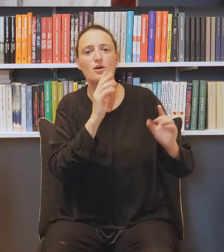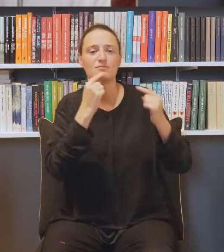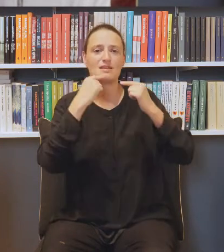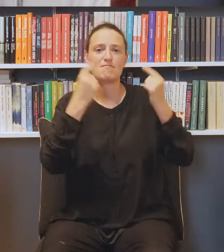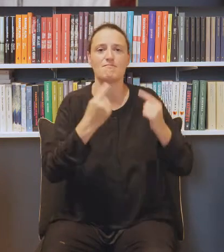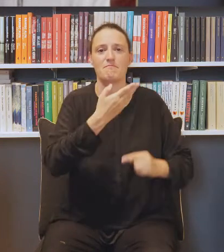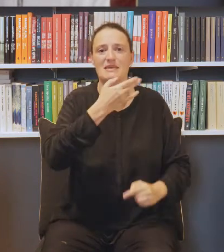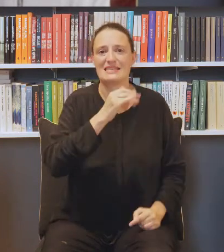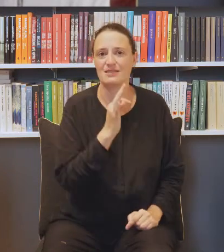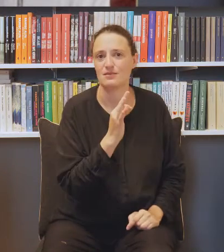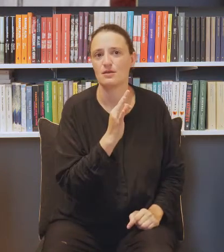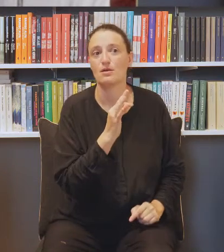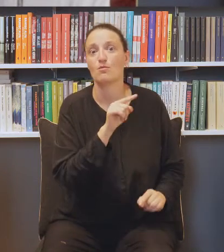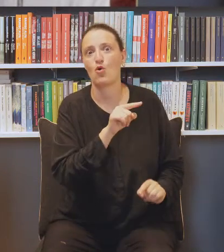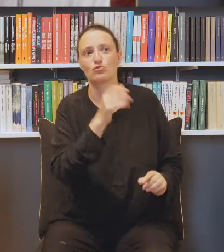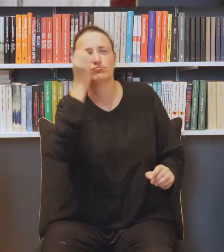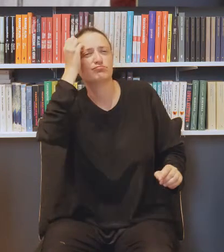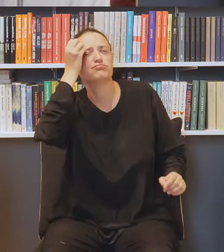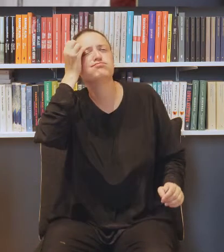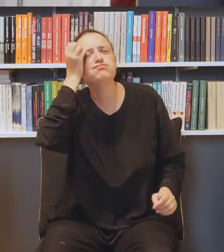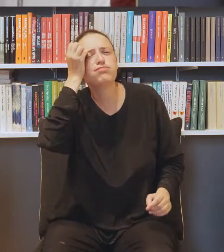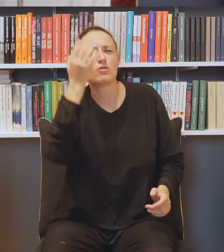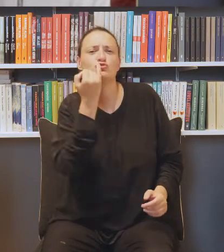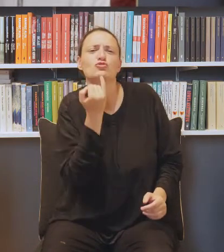bohaterów, bo to jest takie genialne dziecko,